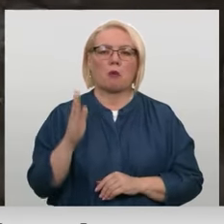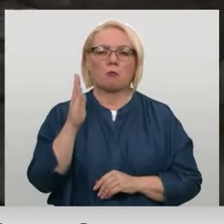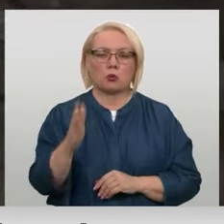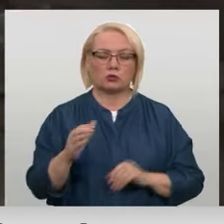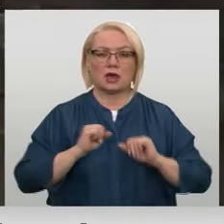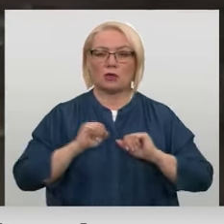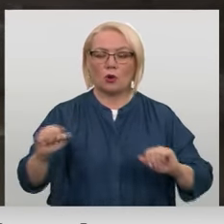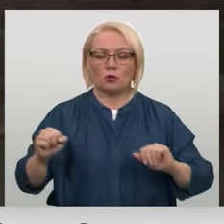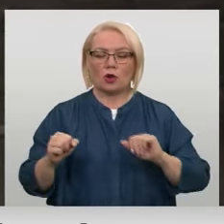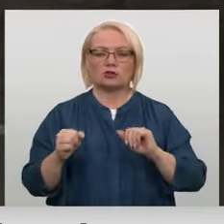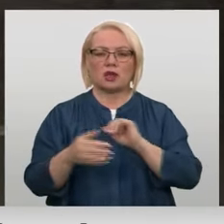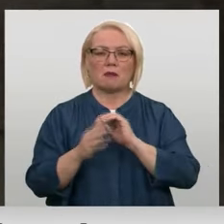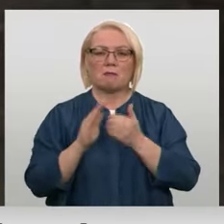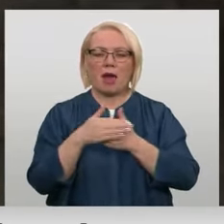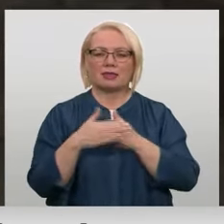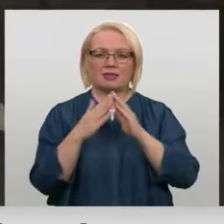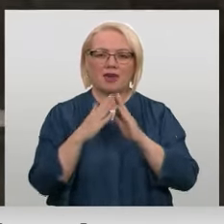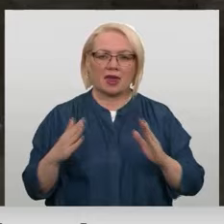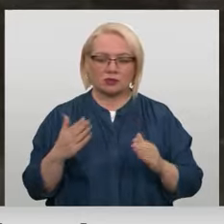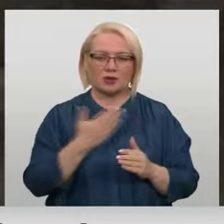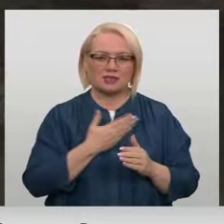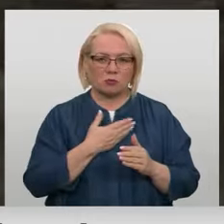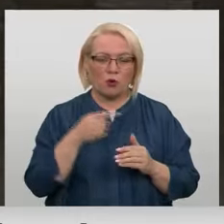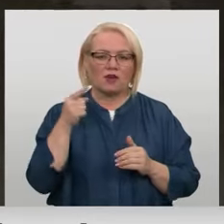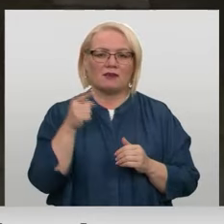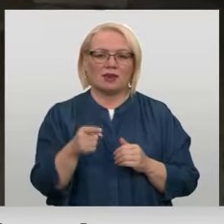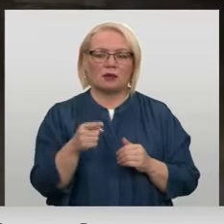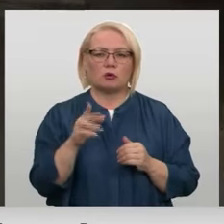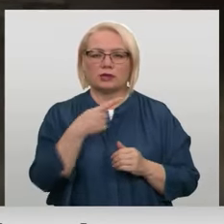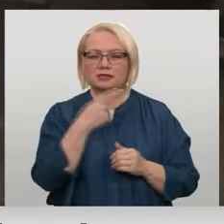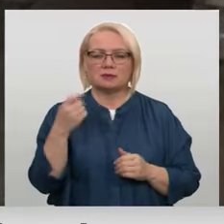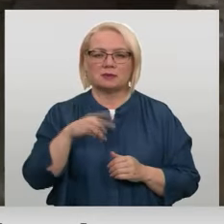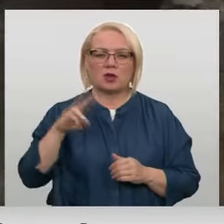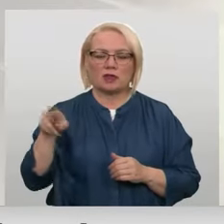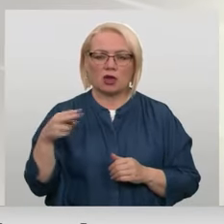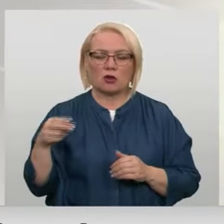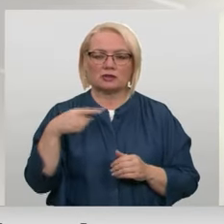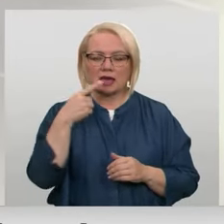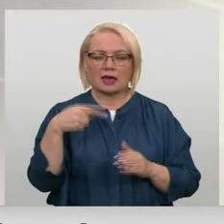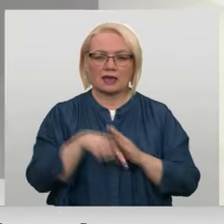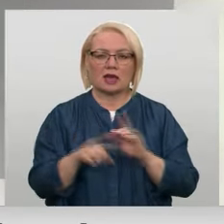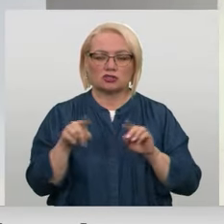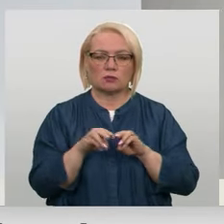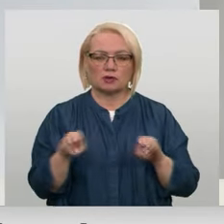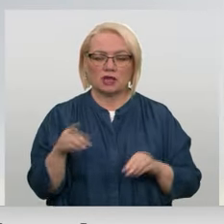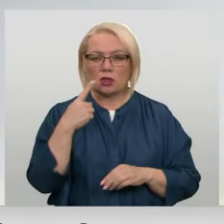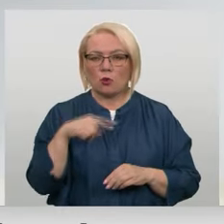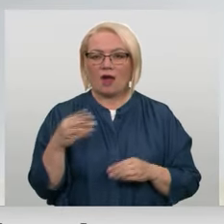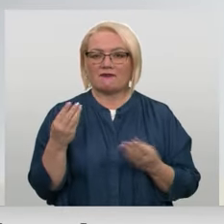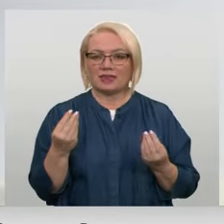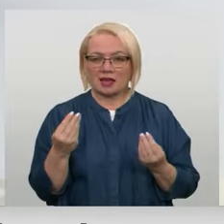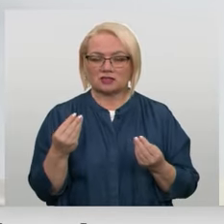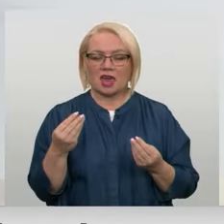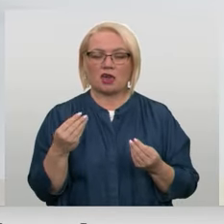nodrošinātu patvērtņu izbūvu valstī, provizoriski nepieciešama gandrīz 100 miljonu eiro, lai šī iekšlietu ministrija. No finansējuma avota viedokļa